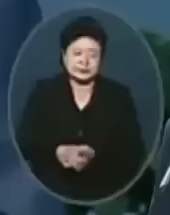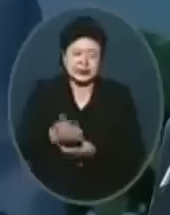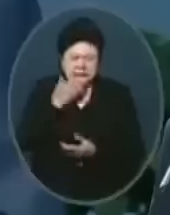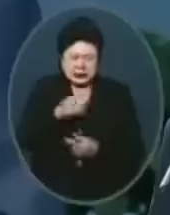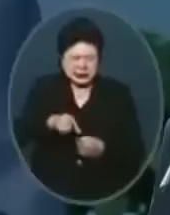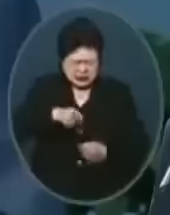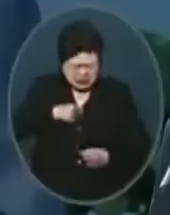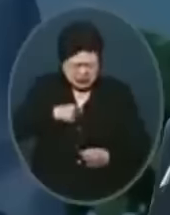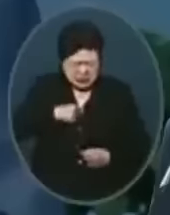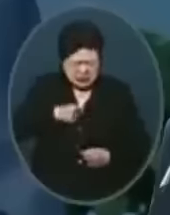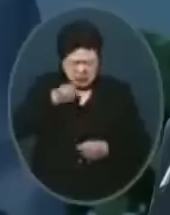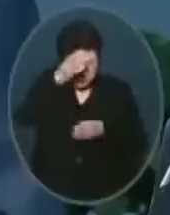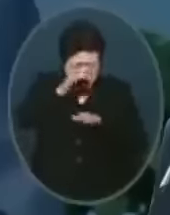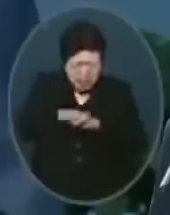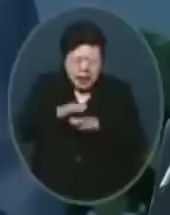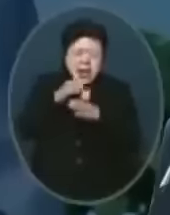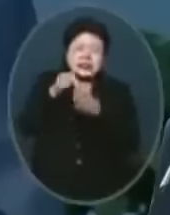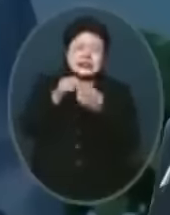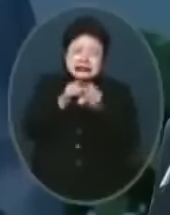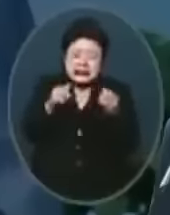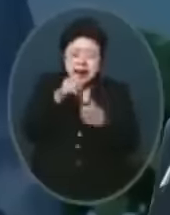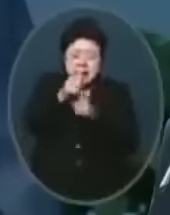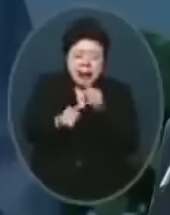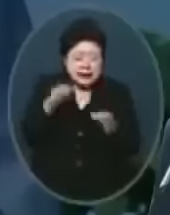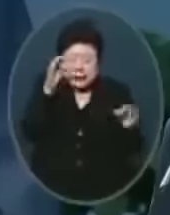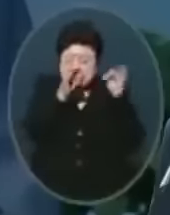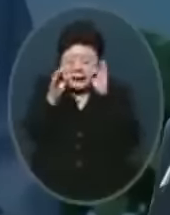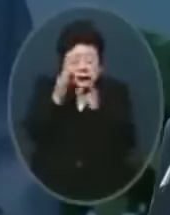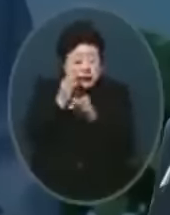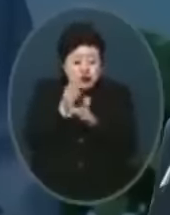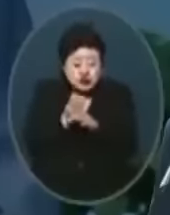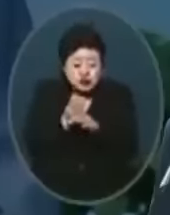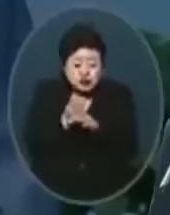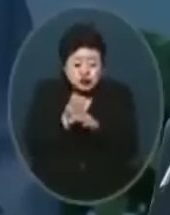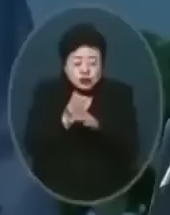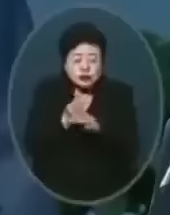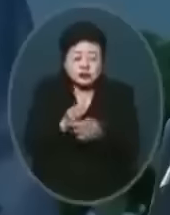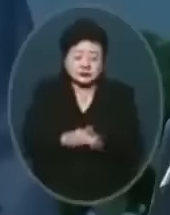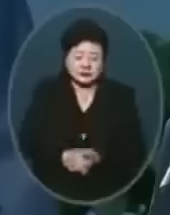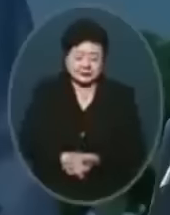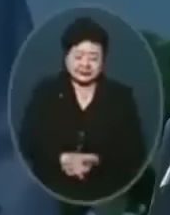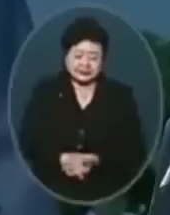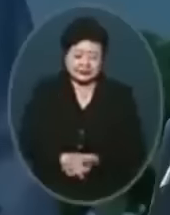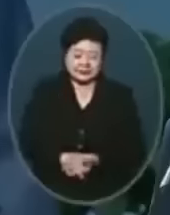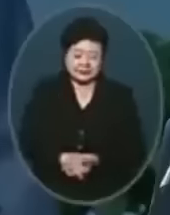신령과 진정으로 예배해 보는 사람을 하나님이 찾고 있어.